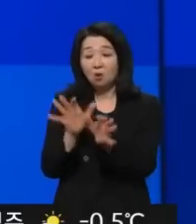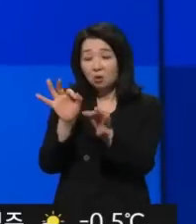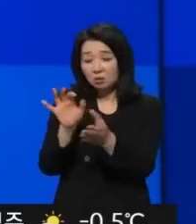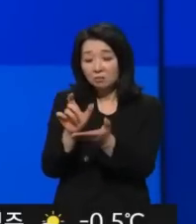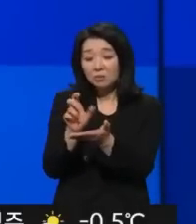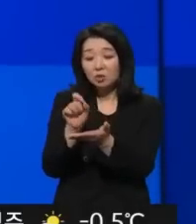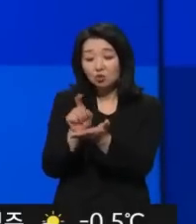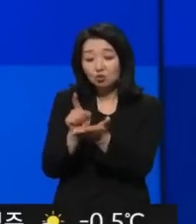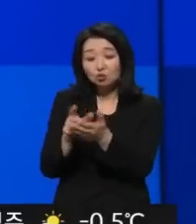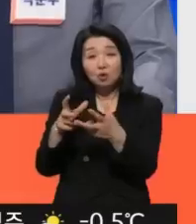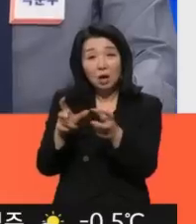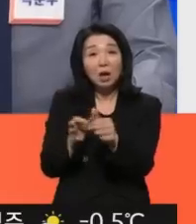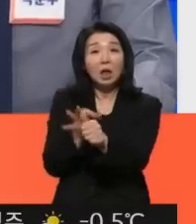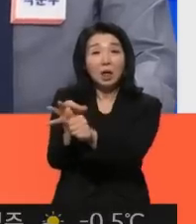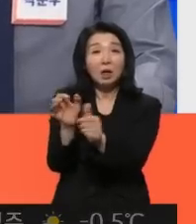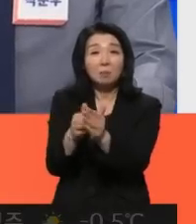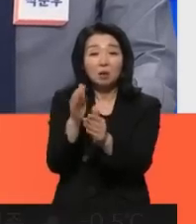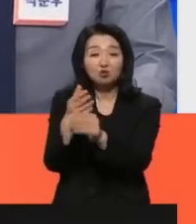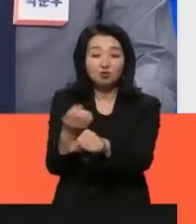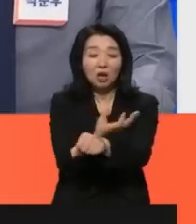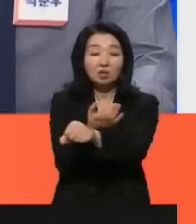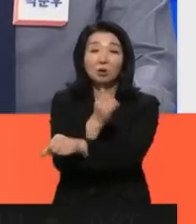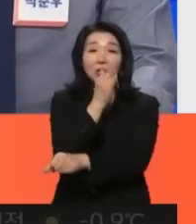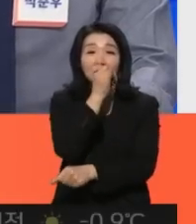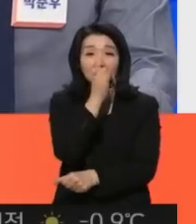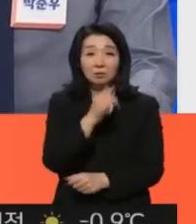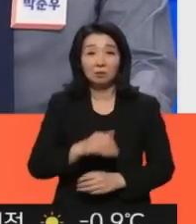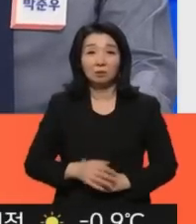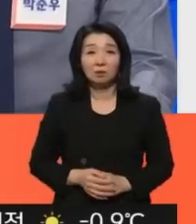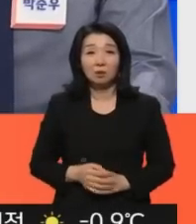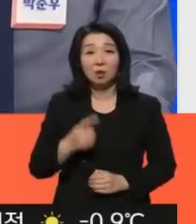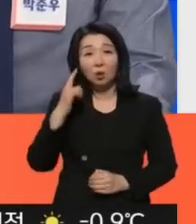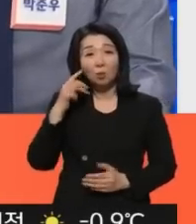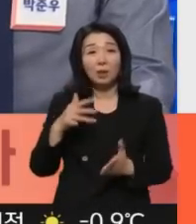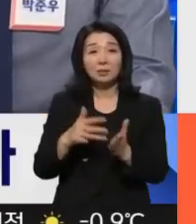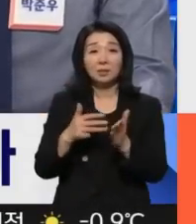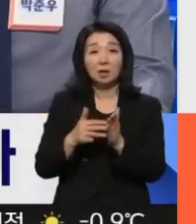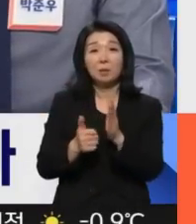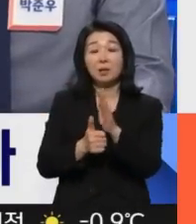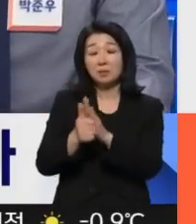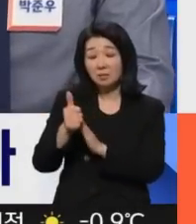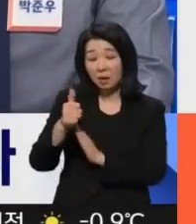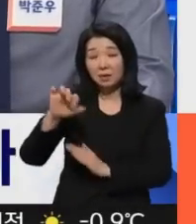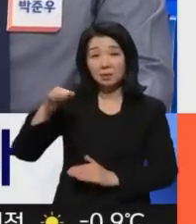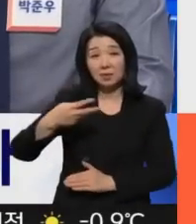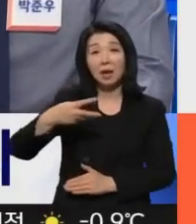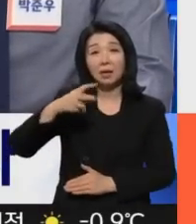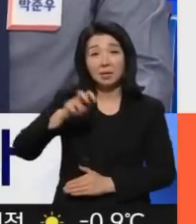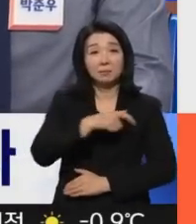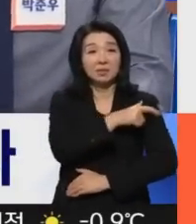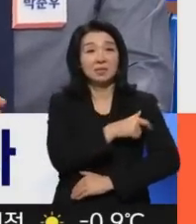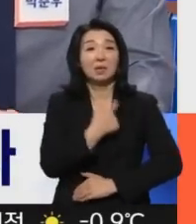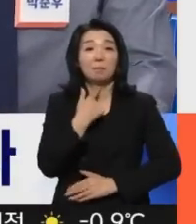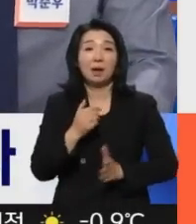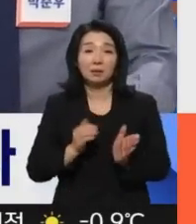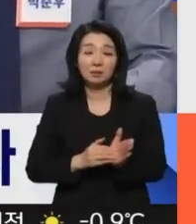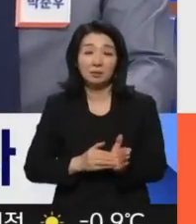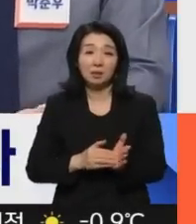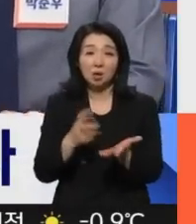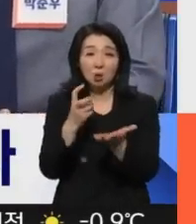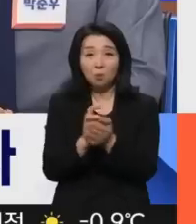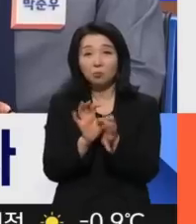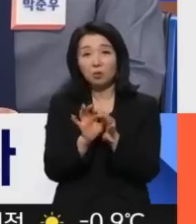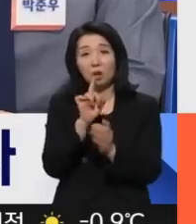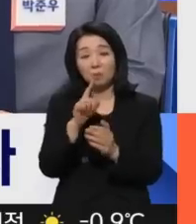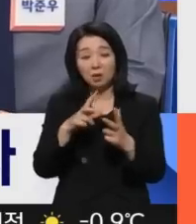흘러가는 과정에서 중간다리 역할을 했다는 의심을 받고 있는 이 사단법인 희망살림의 상임이사로 재직을 했던 바 있는데요. 이 법조계에